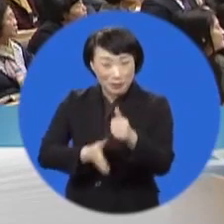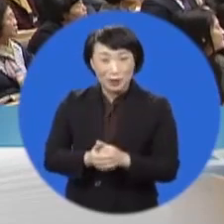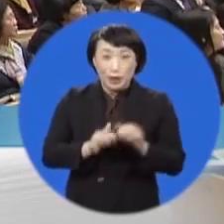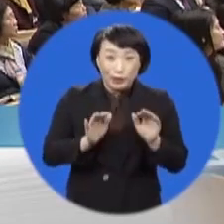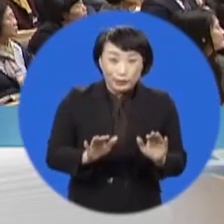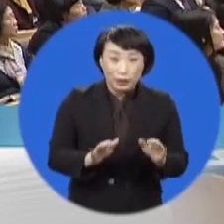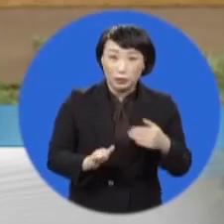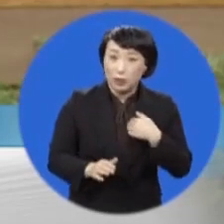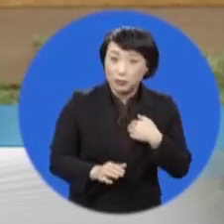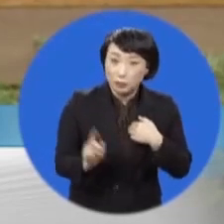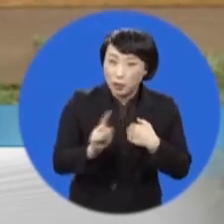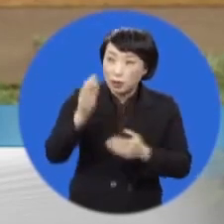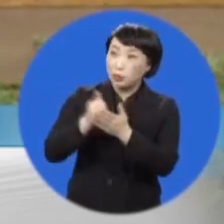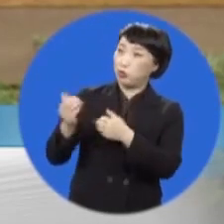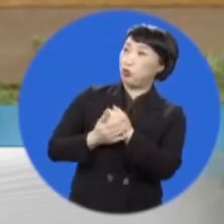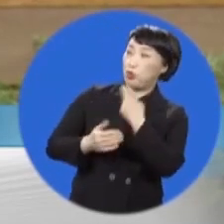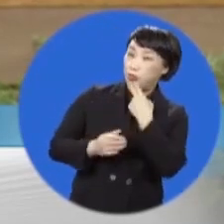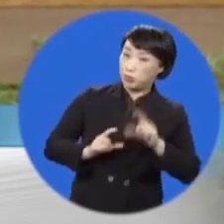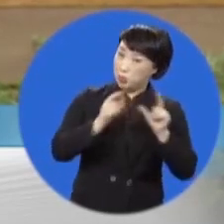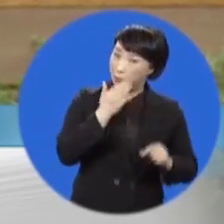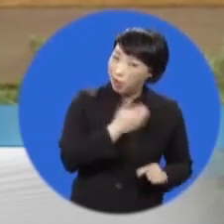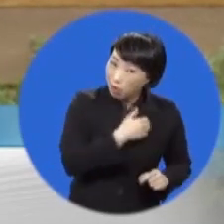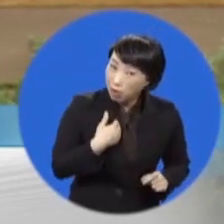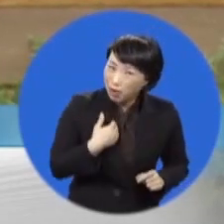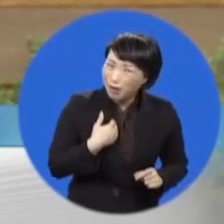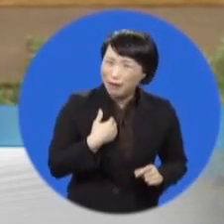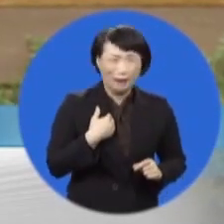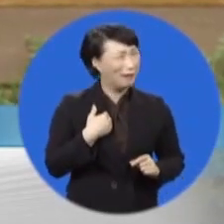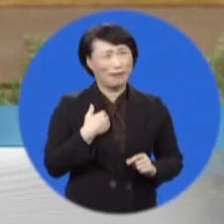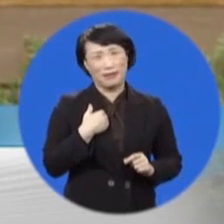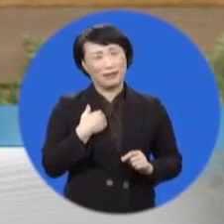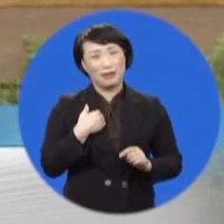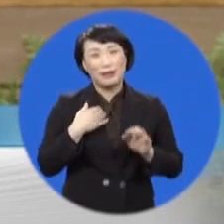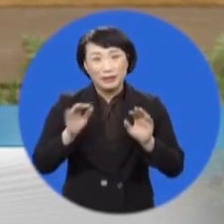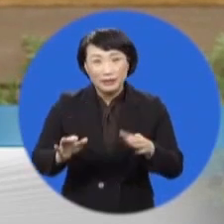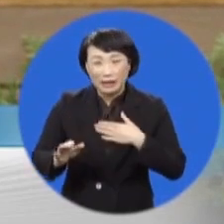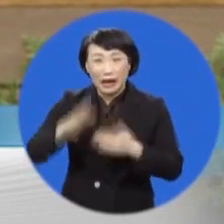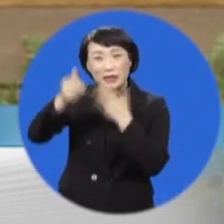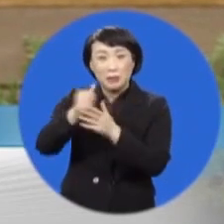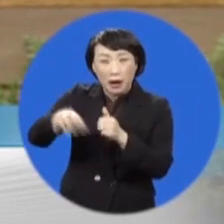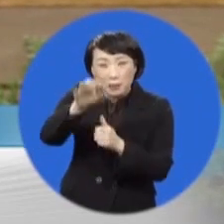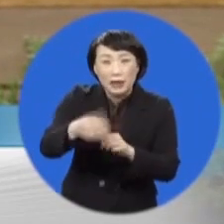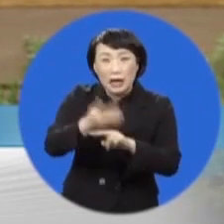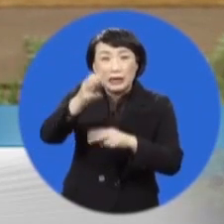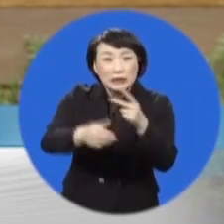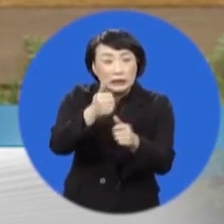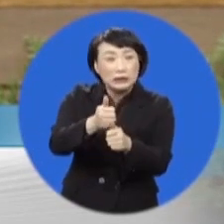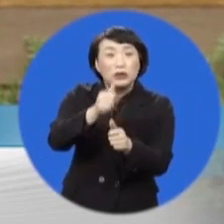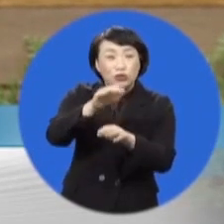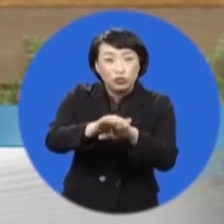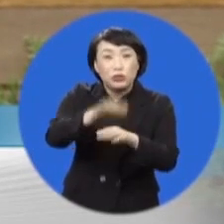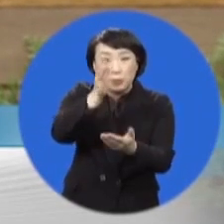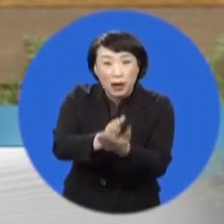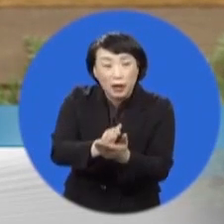국내에 나는 하나님의 도움이 없이 살겠다 내 앞에 다른 신을 두지 말라 라보는 망은